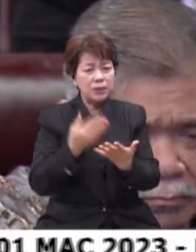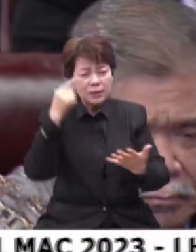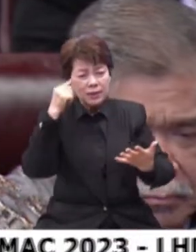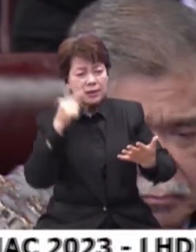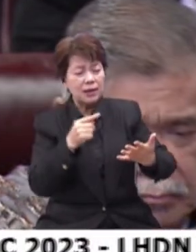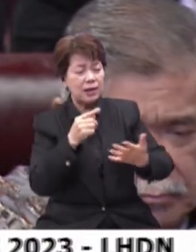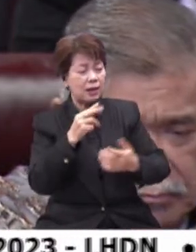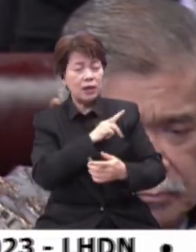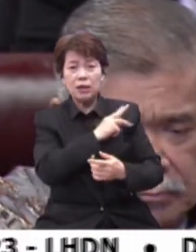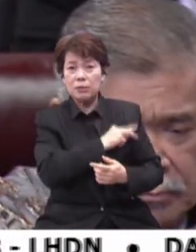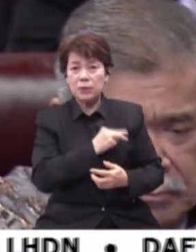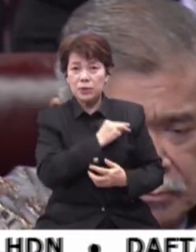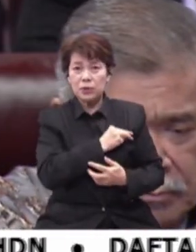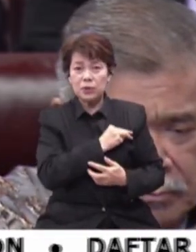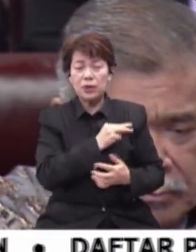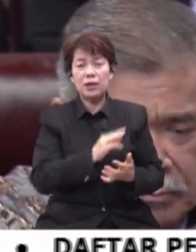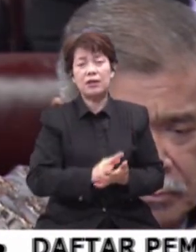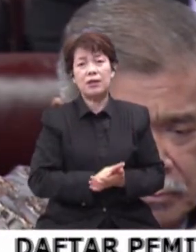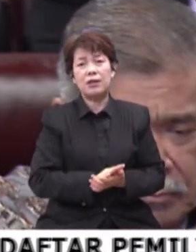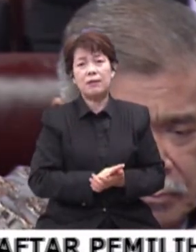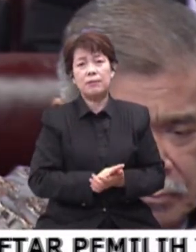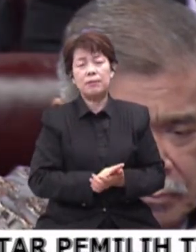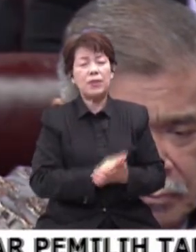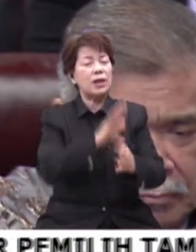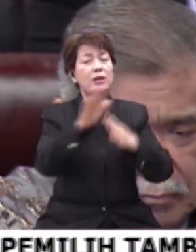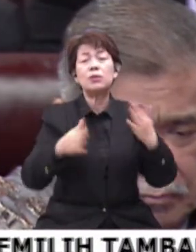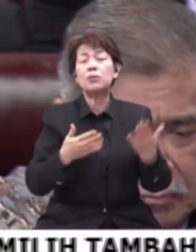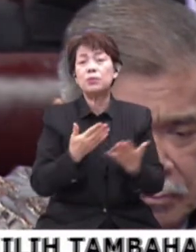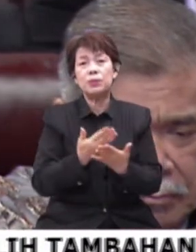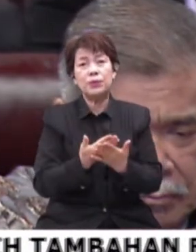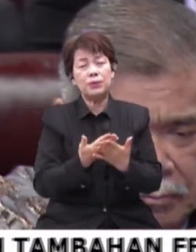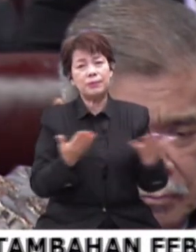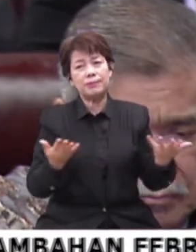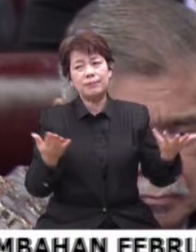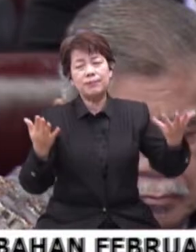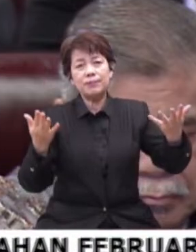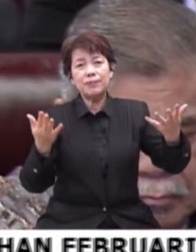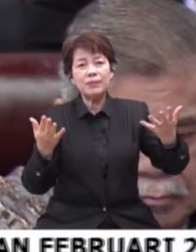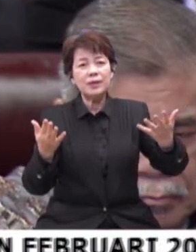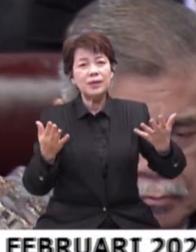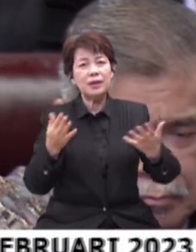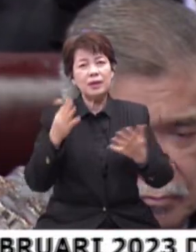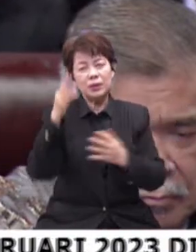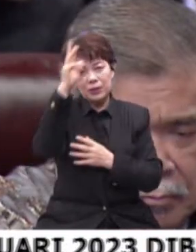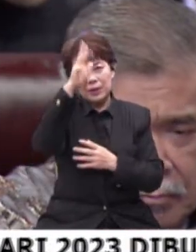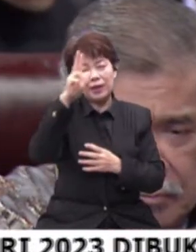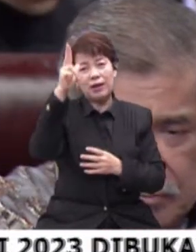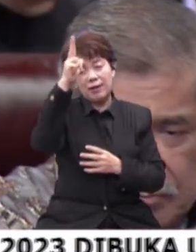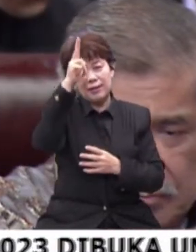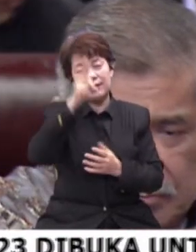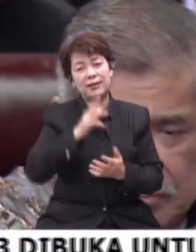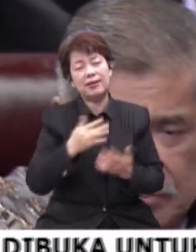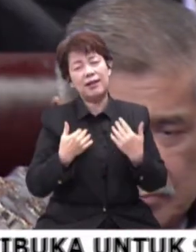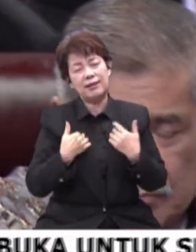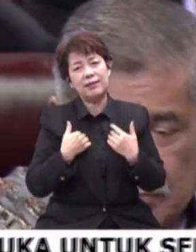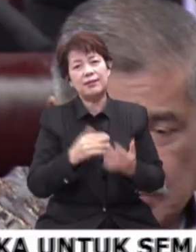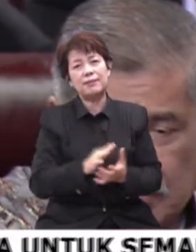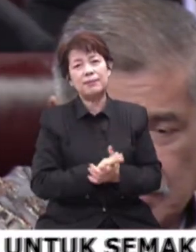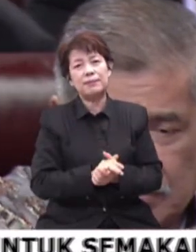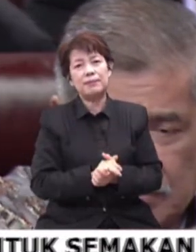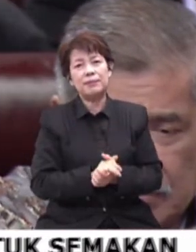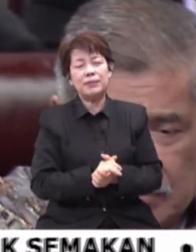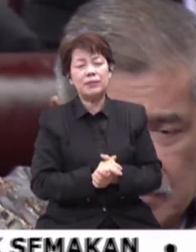Kementerian bahkan juga mungkin kepada seluruh kerajaan yang ada jadi tentang